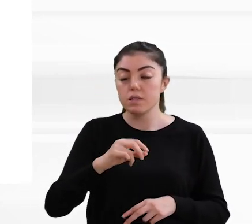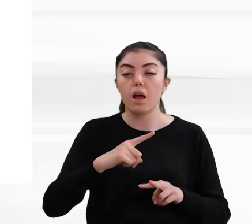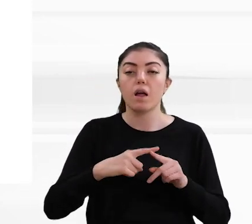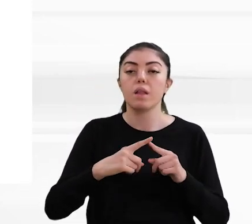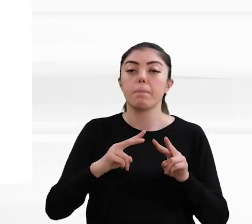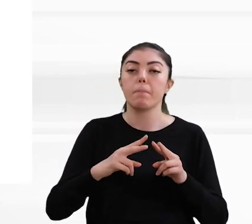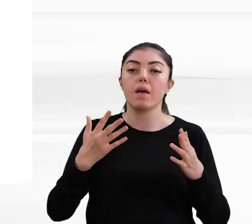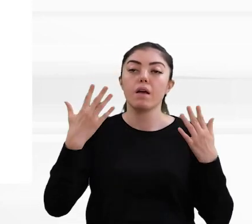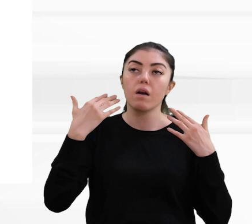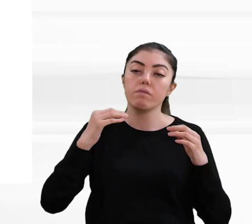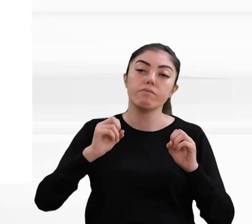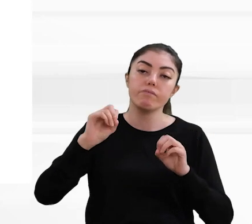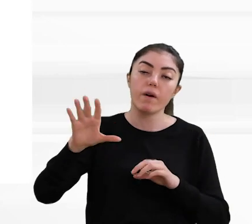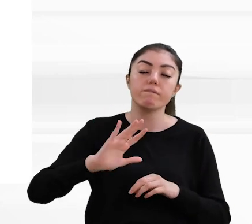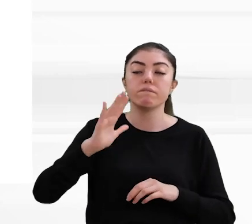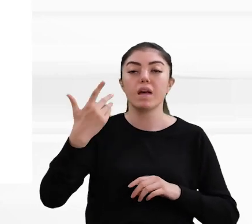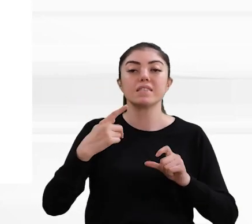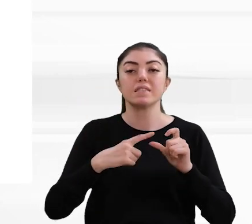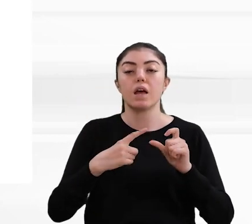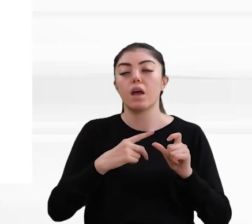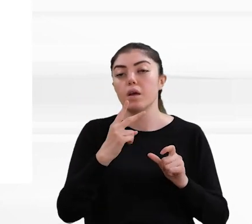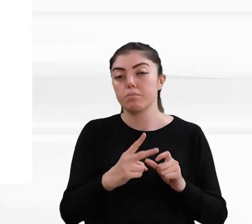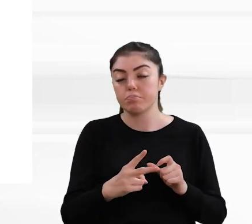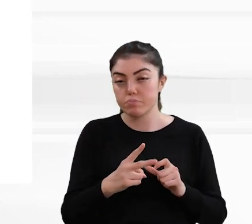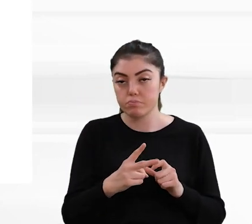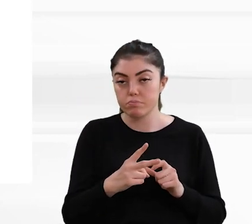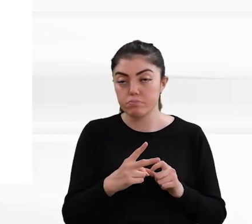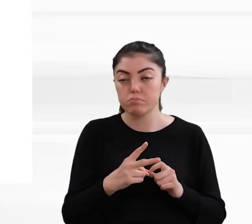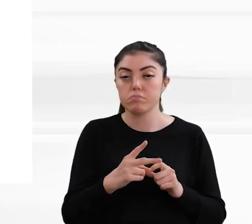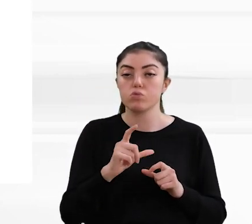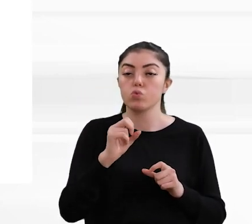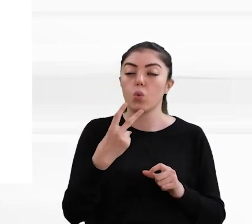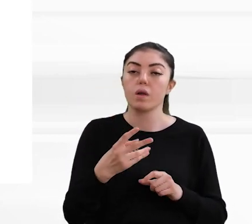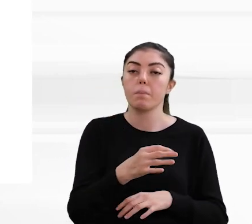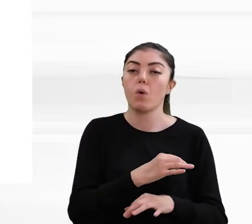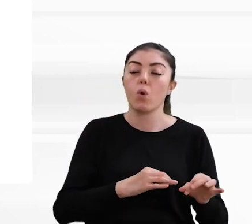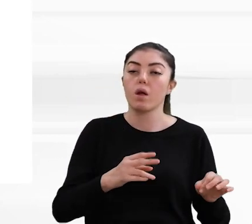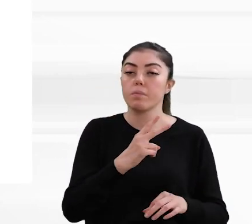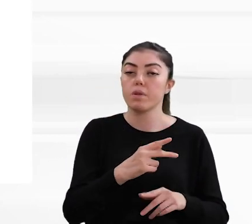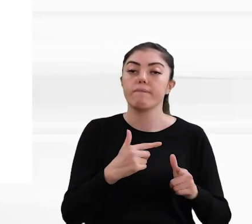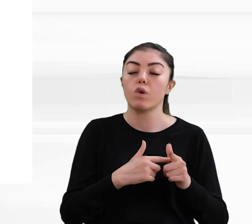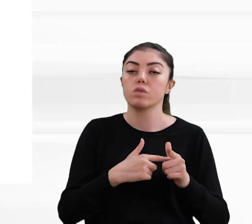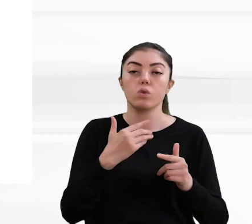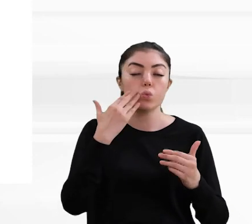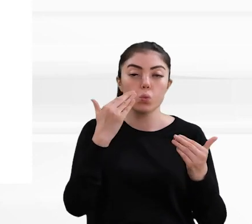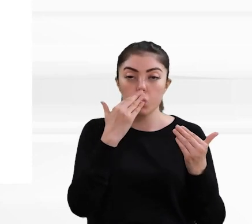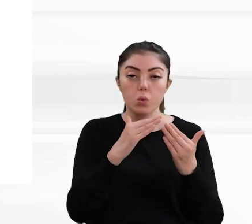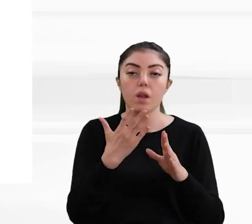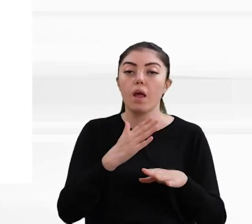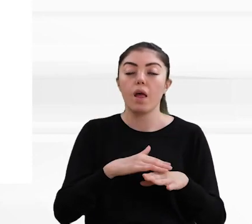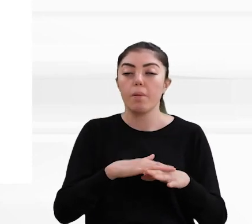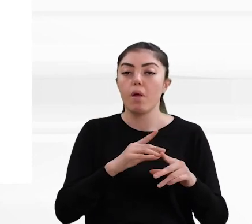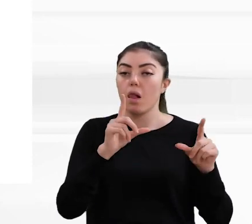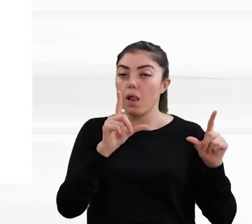atmosfere veriliyordu ya da küçük gazı verilebilirdi hatırlayalım karbon karbon dioksit molekülü fotosentez Line